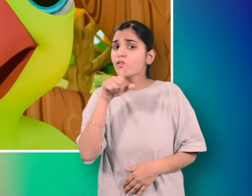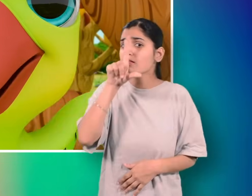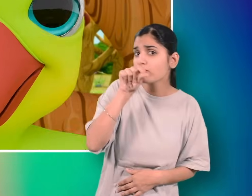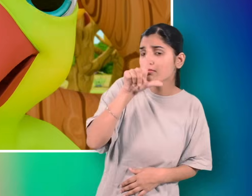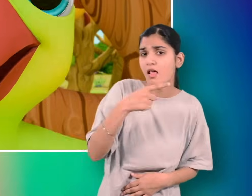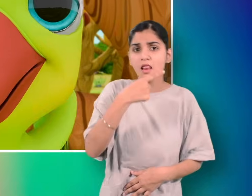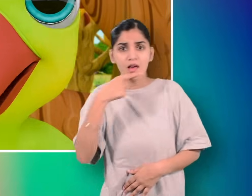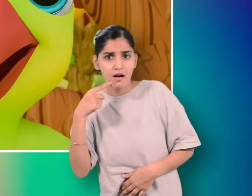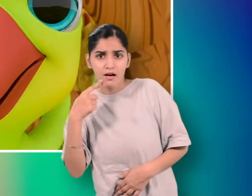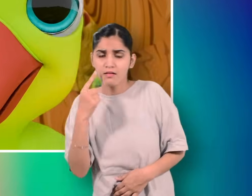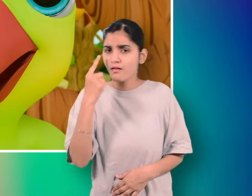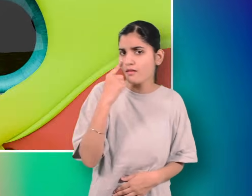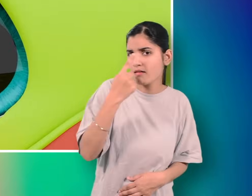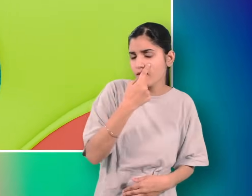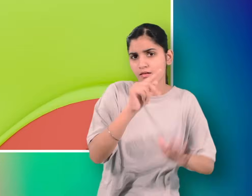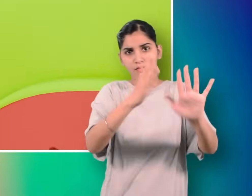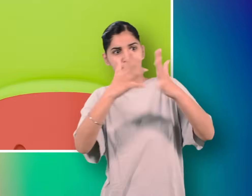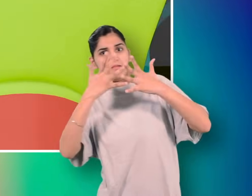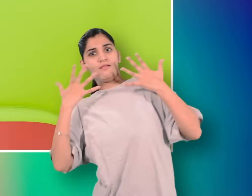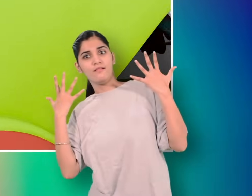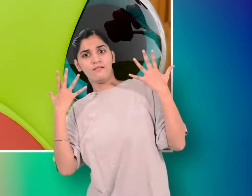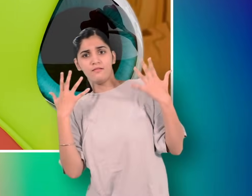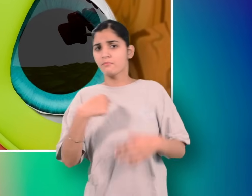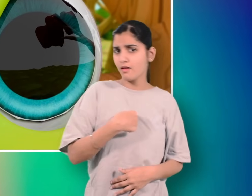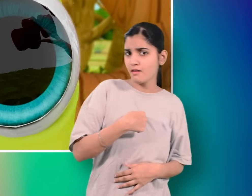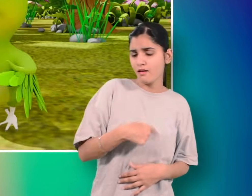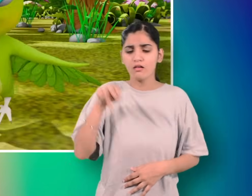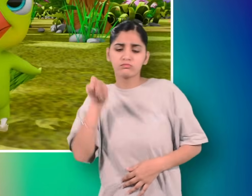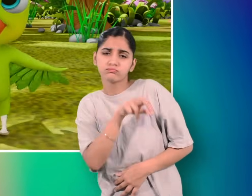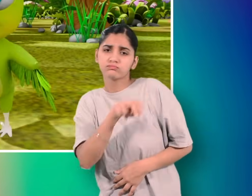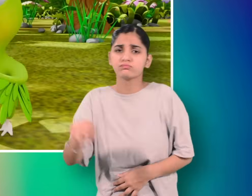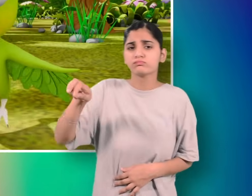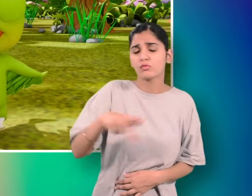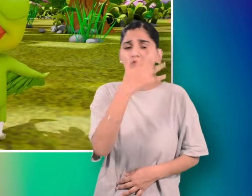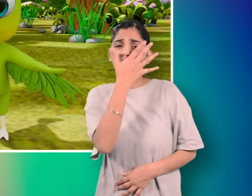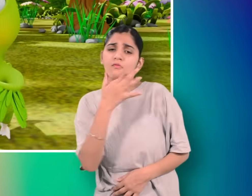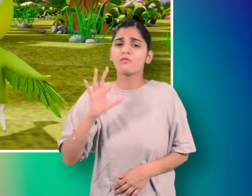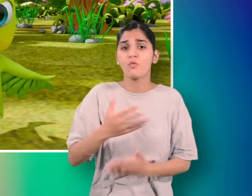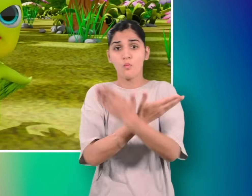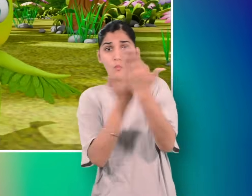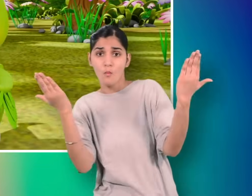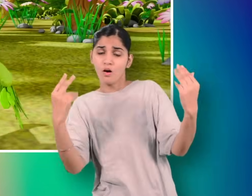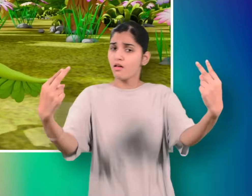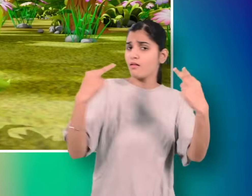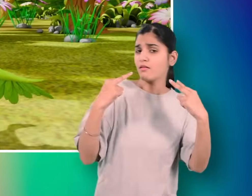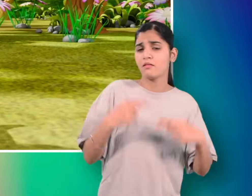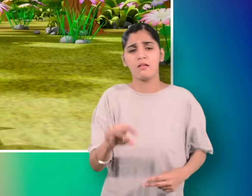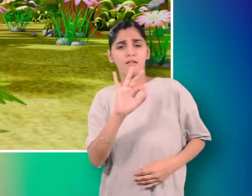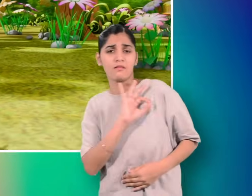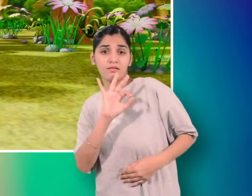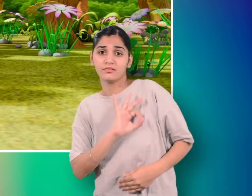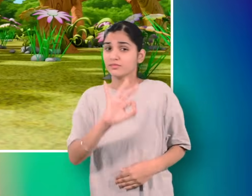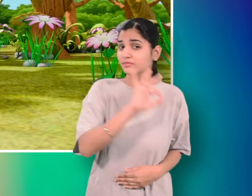चोंच लाल है बड़ी नुकीली, आँखें है मेरी चमकीली, चाल है मेरी बड़ी निराली, सबके मन